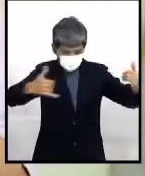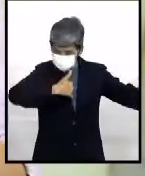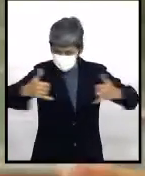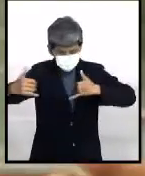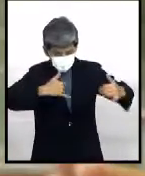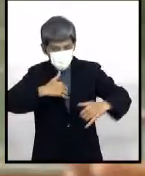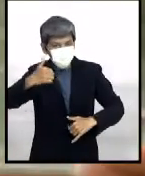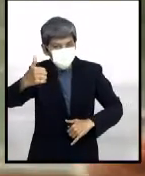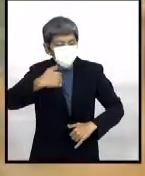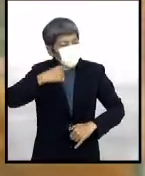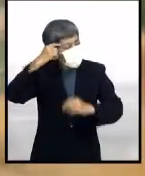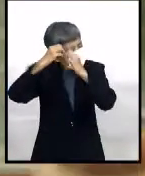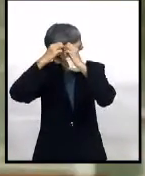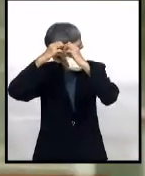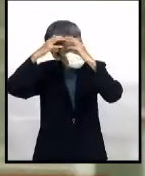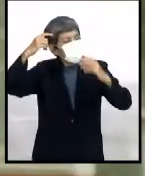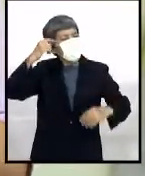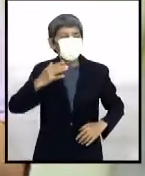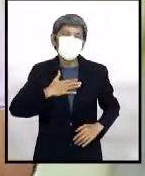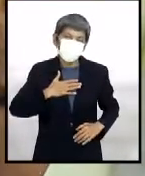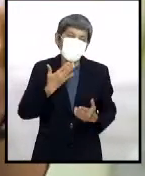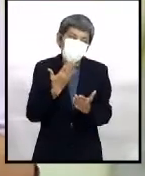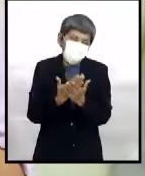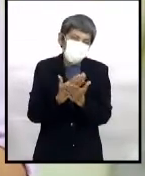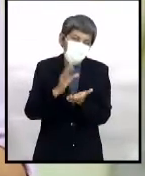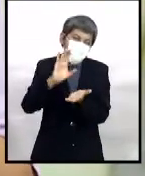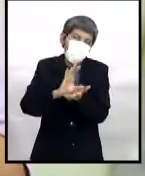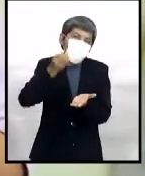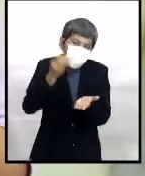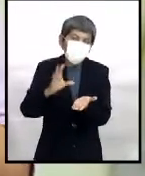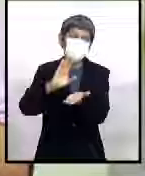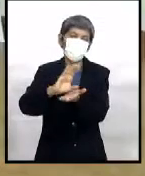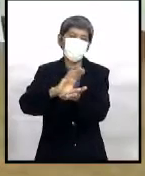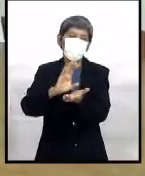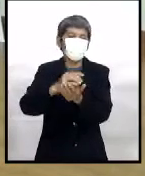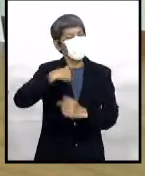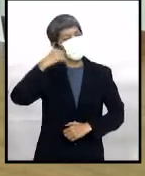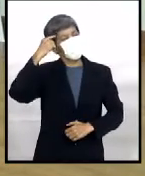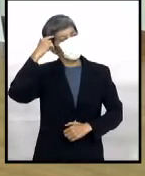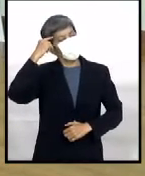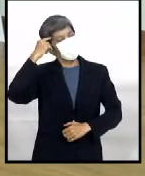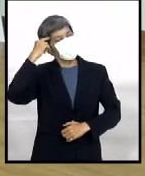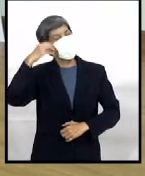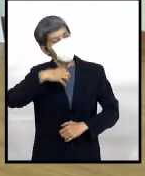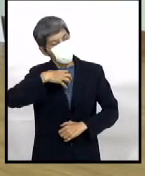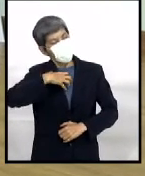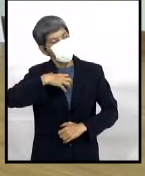ดีกว่าแต่ก็เป็นฝันที่เลือนลางมากเพราะว่ามันคือเงินทั้งนั้นมันคือค่าใช้จ่ายทั้งนั้นฝันมาตลอดจนกระทั่ง